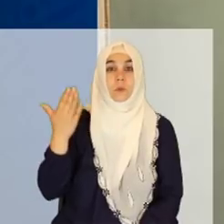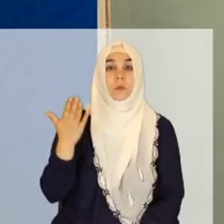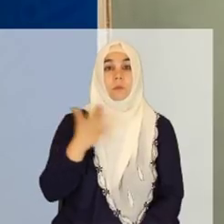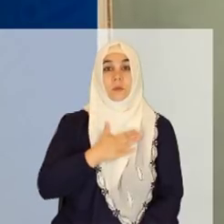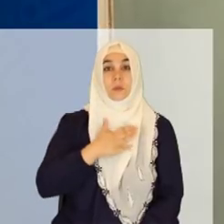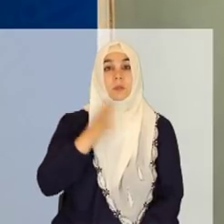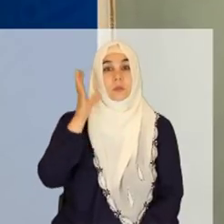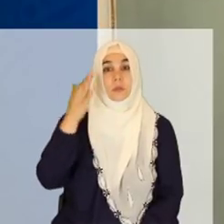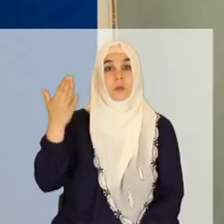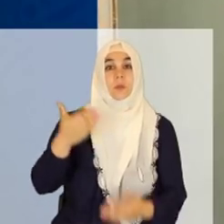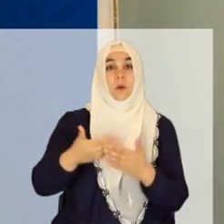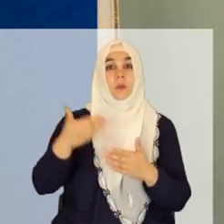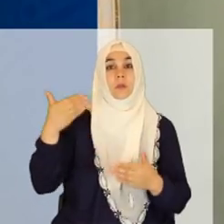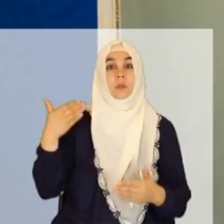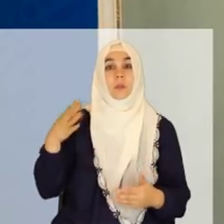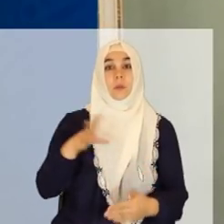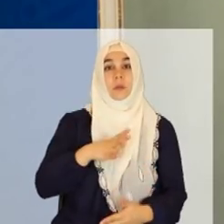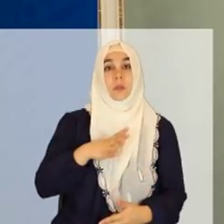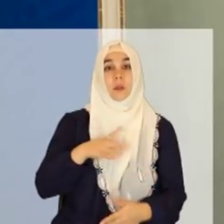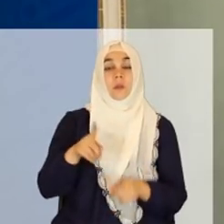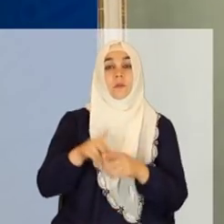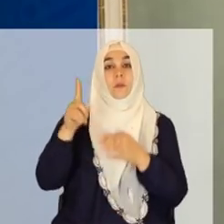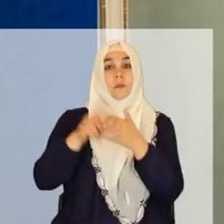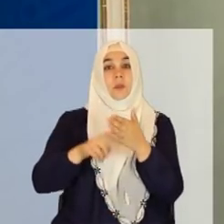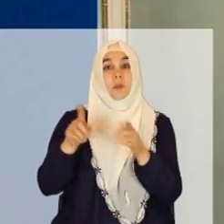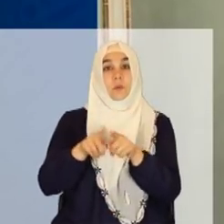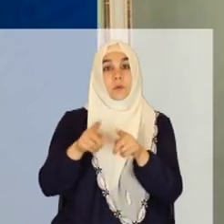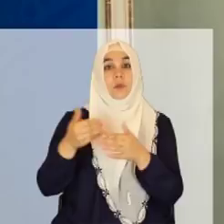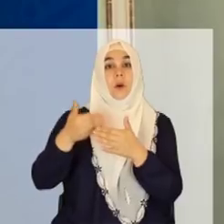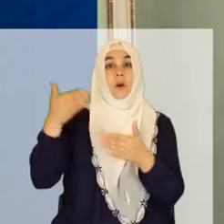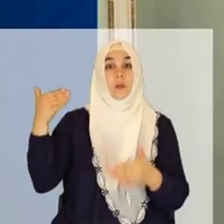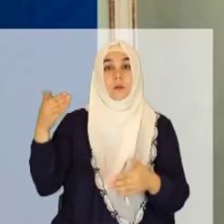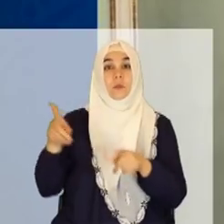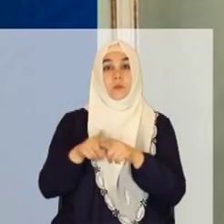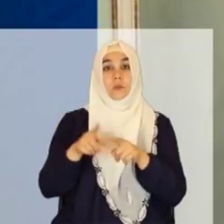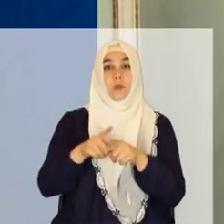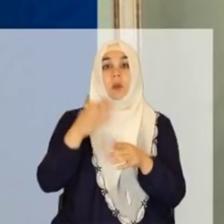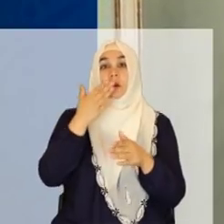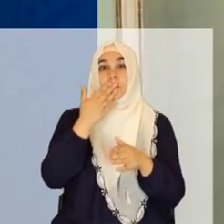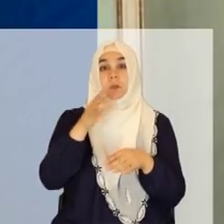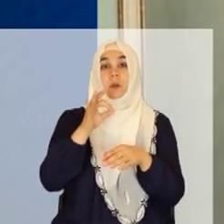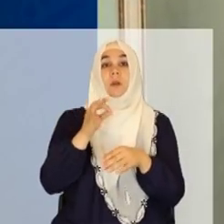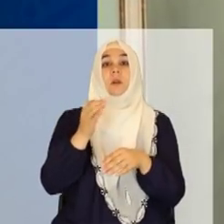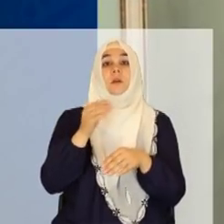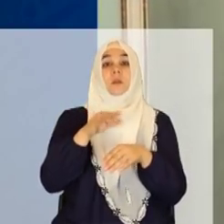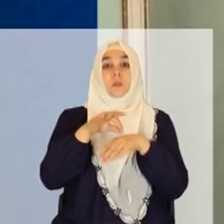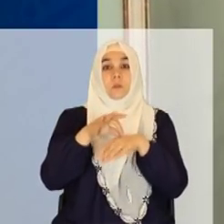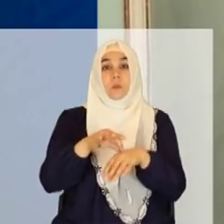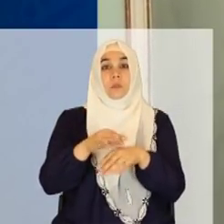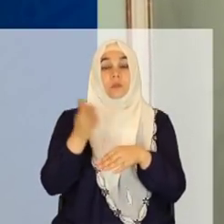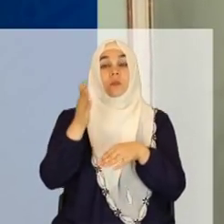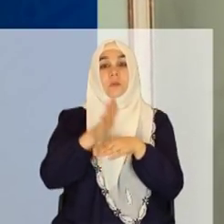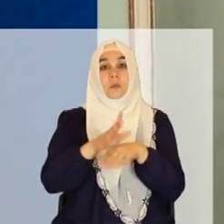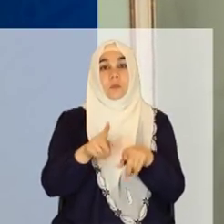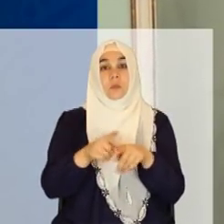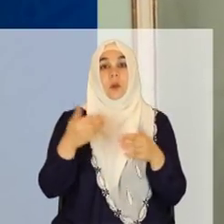bizning dinimizdan avvalgi yuborgan dinlarini barchasida ham roza ibodatini joriy qilgan ekan.